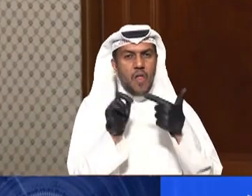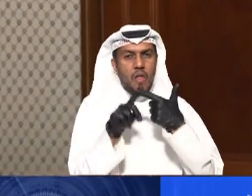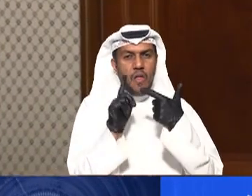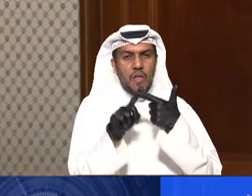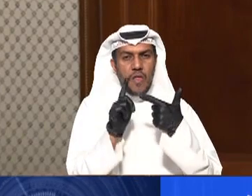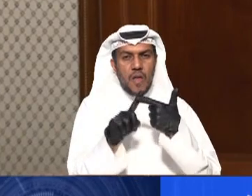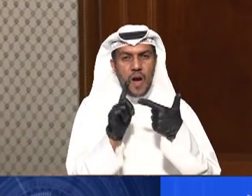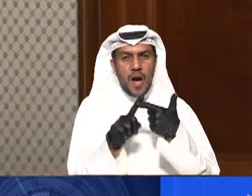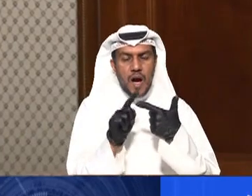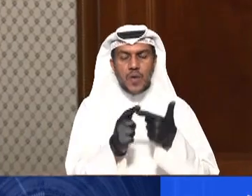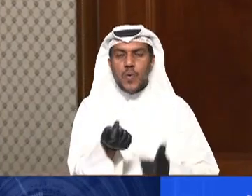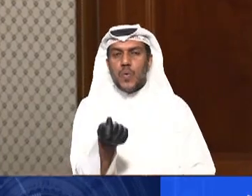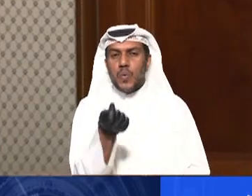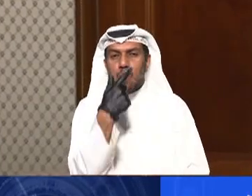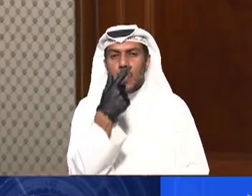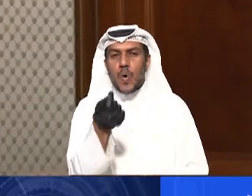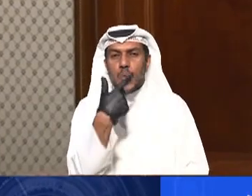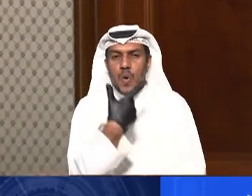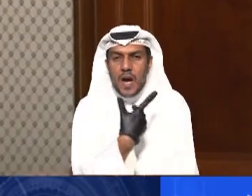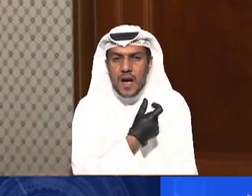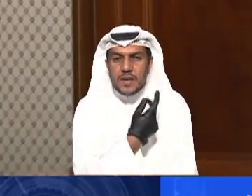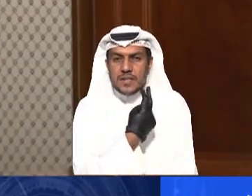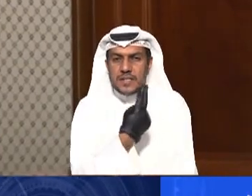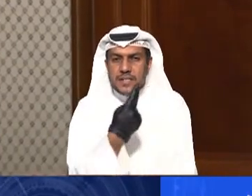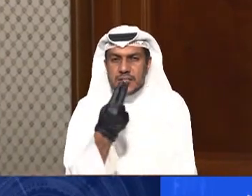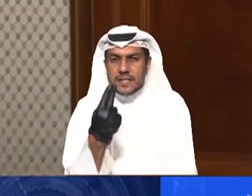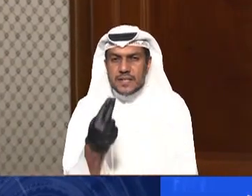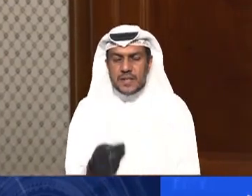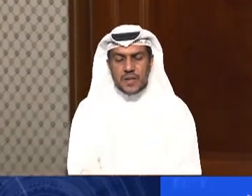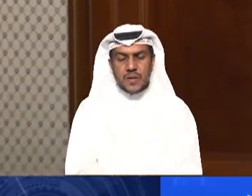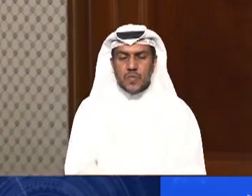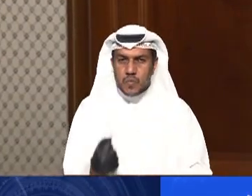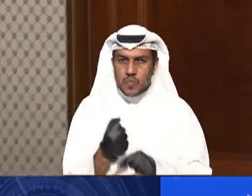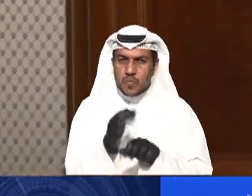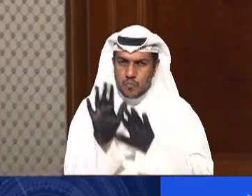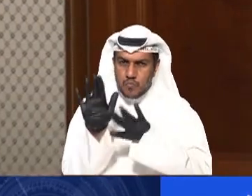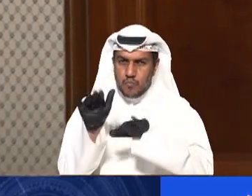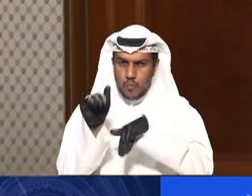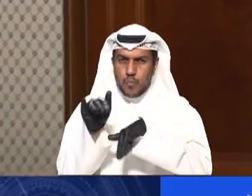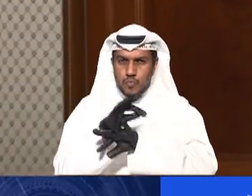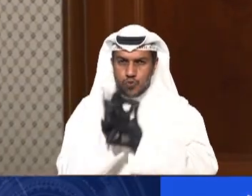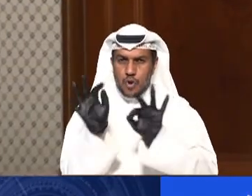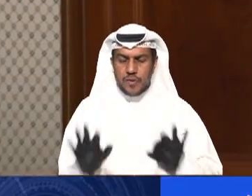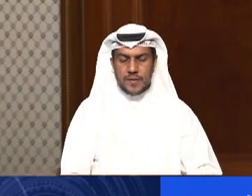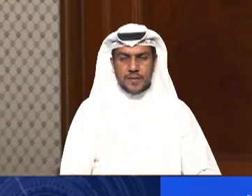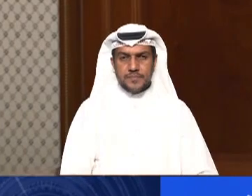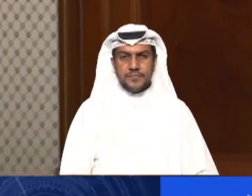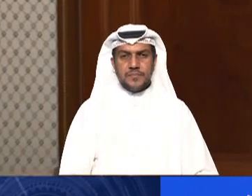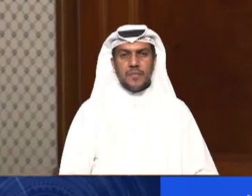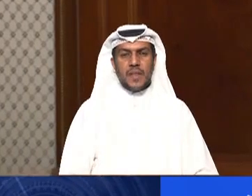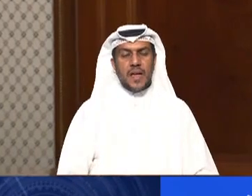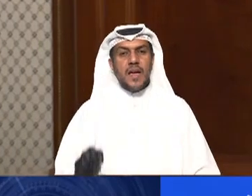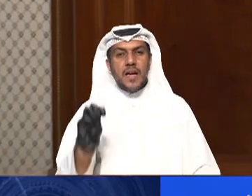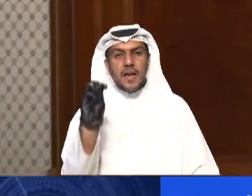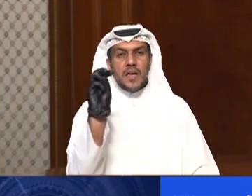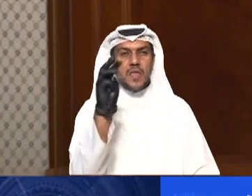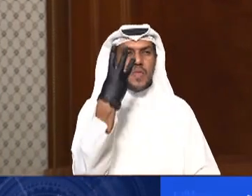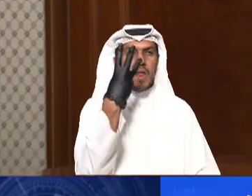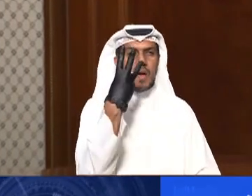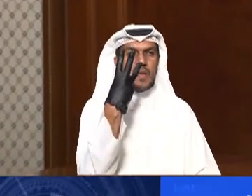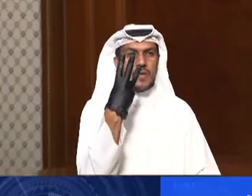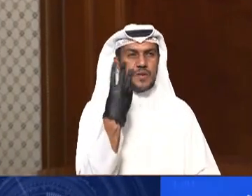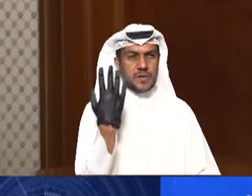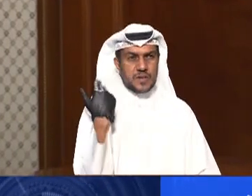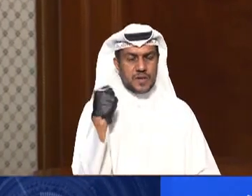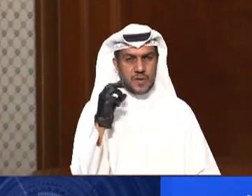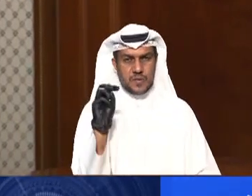الضغط الكبير اللي كان خلال الثلاث شهور الماضية بيّن بأن التخطيط السليم